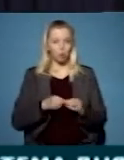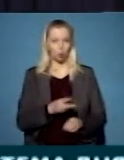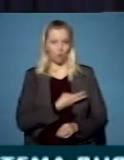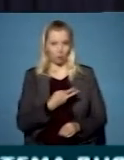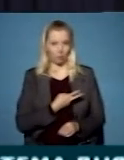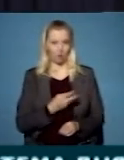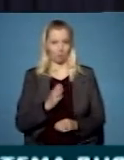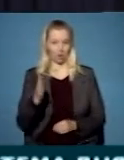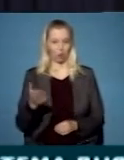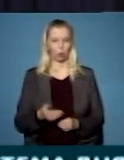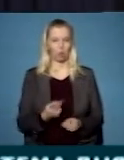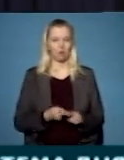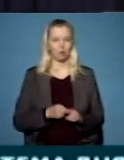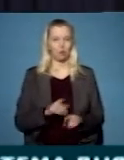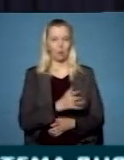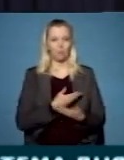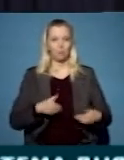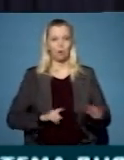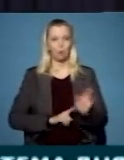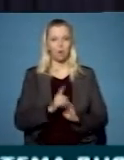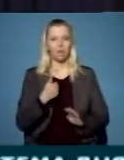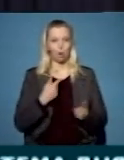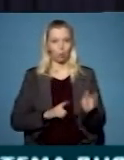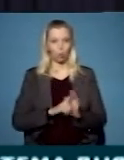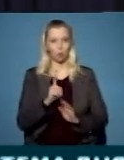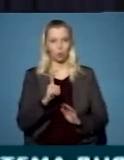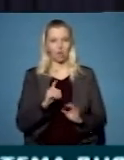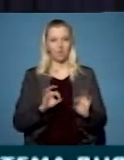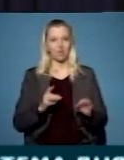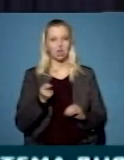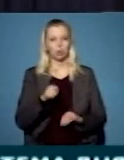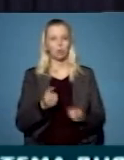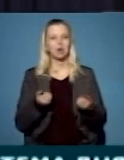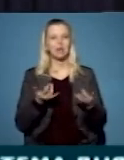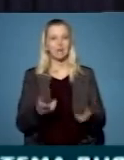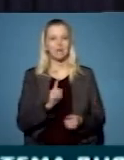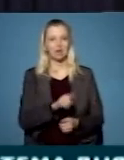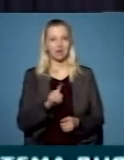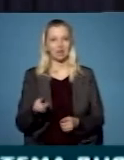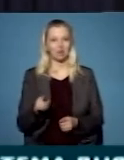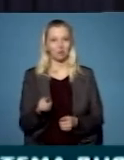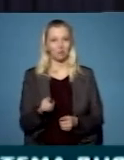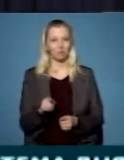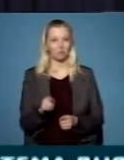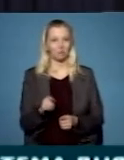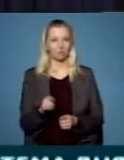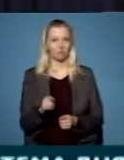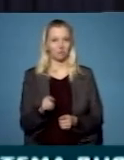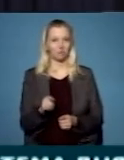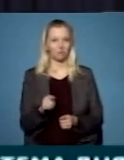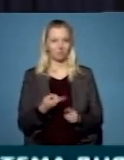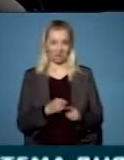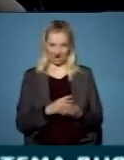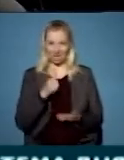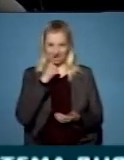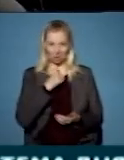Власне, ми починали, я починала ефір з того, скільки їх. Ви не захотіли відповісти. Це є